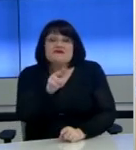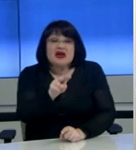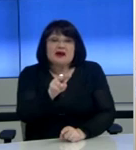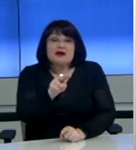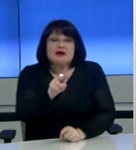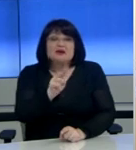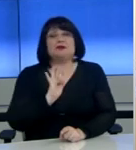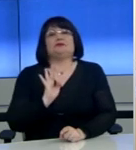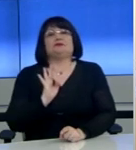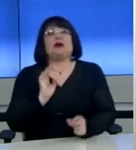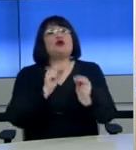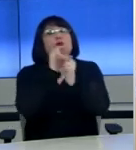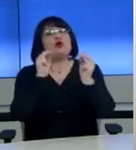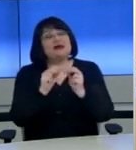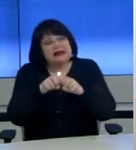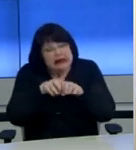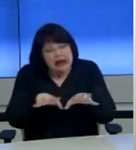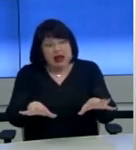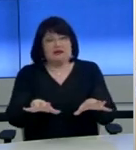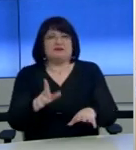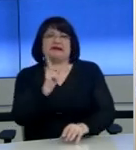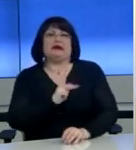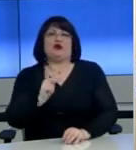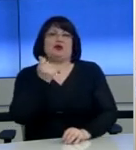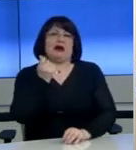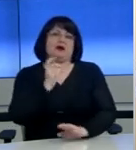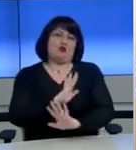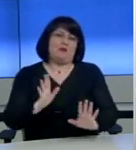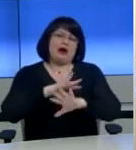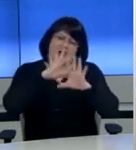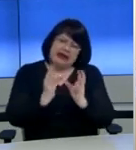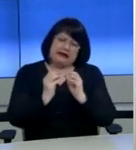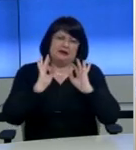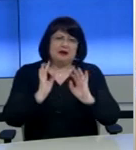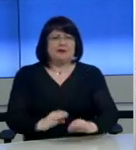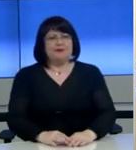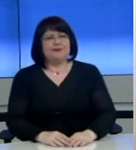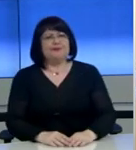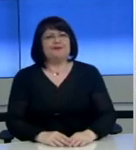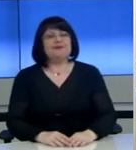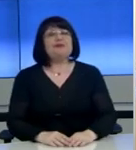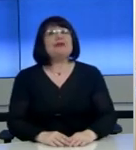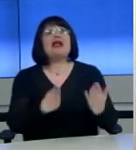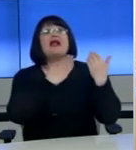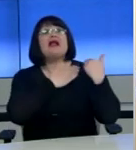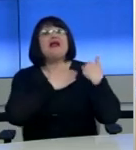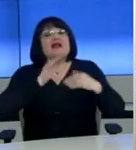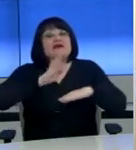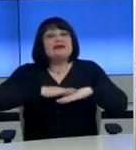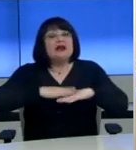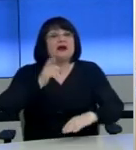ίδιο το σκάνδαλο και οι επιπτώσεις του στην ελληνική κοινωνία. Και η πολιτική υπεύθυνη του σκανδάλου είναι επίσης